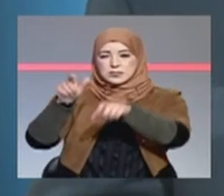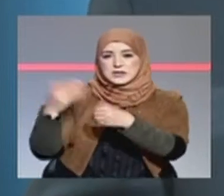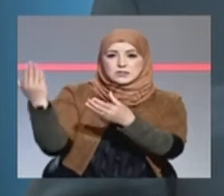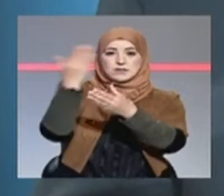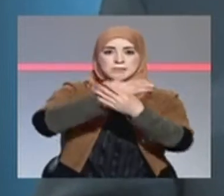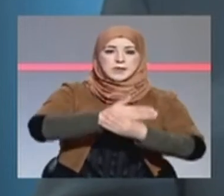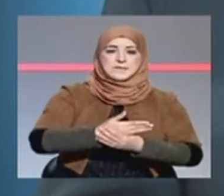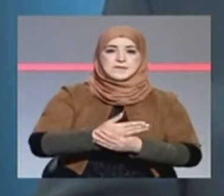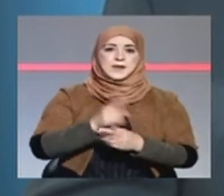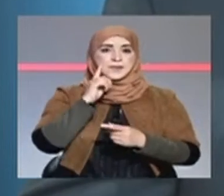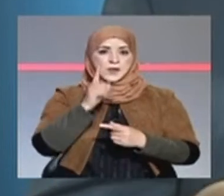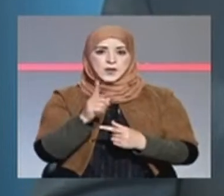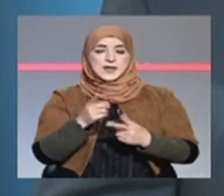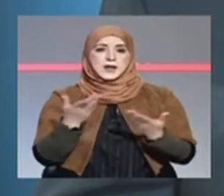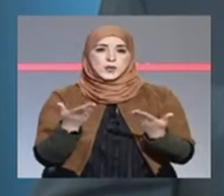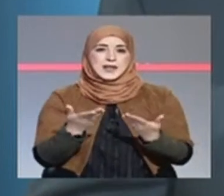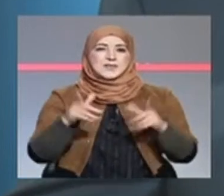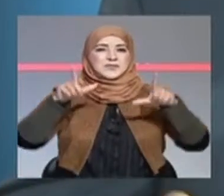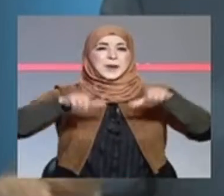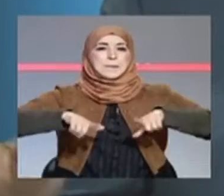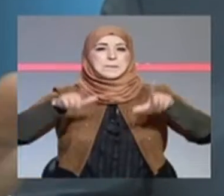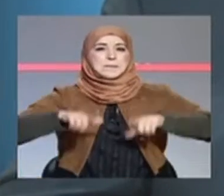هذا اللي هو